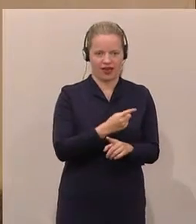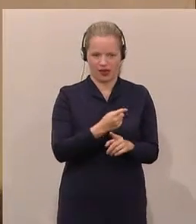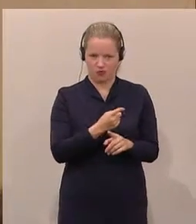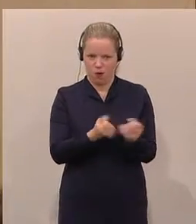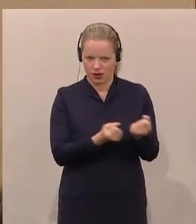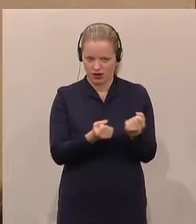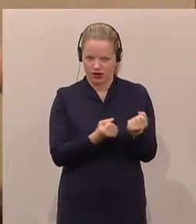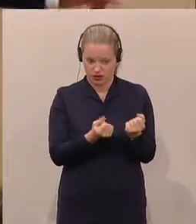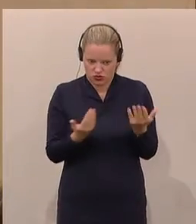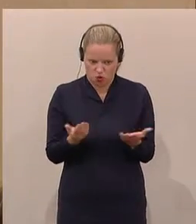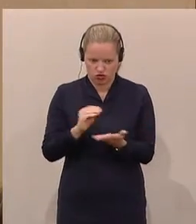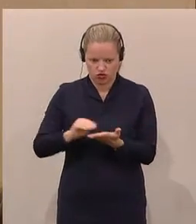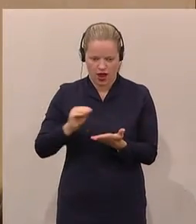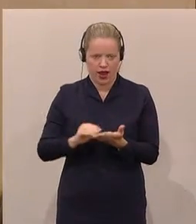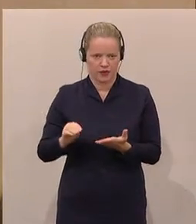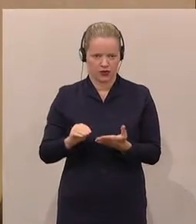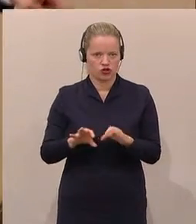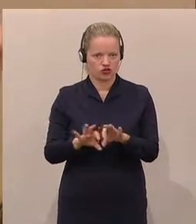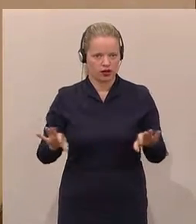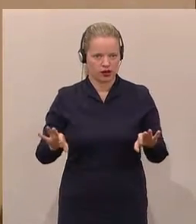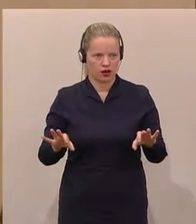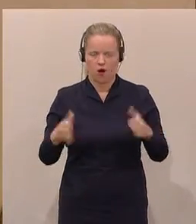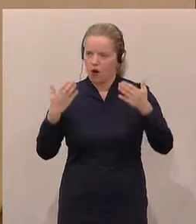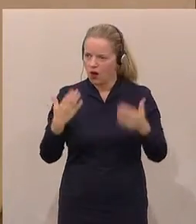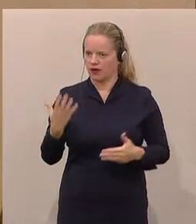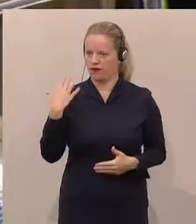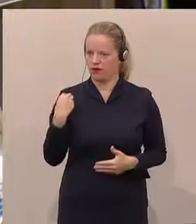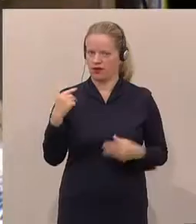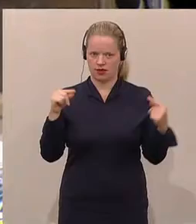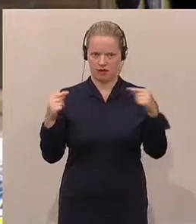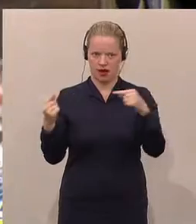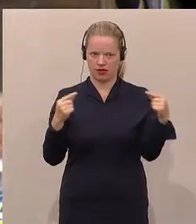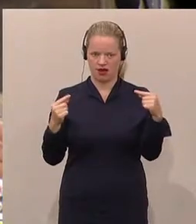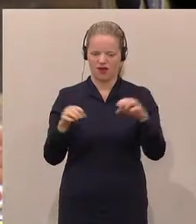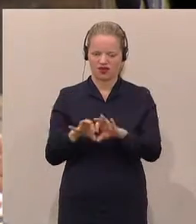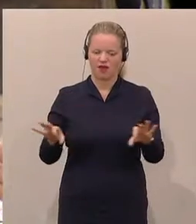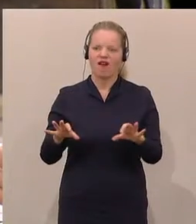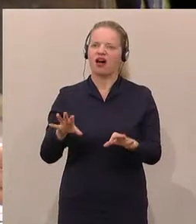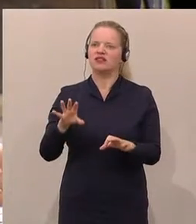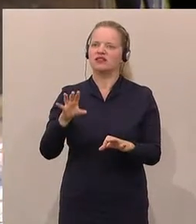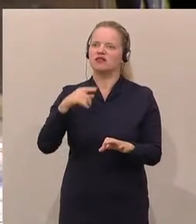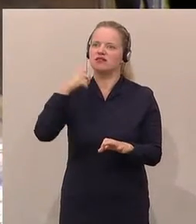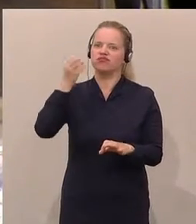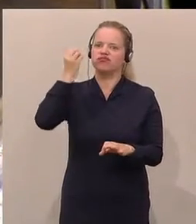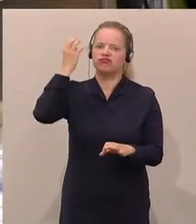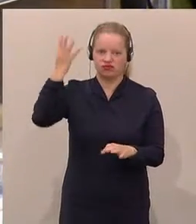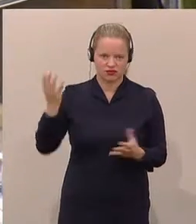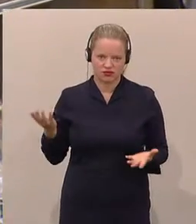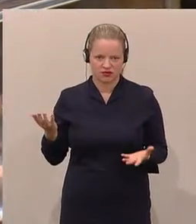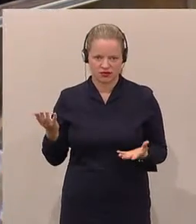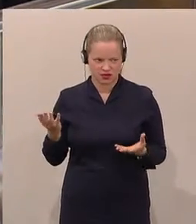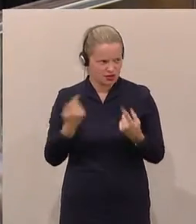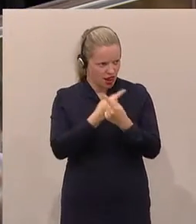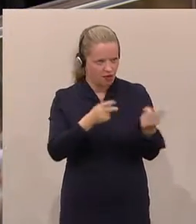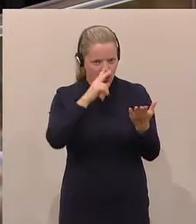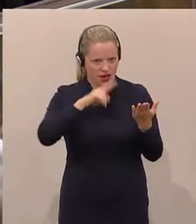wenn Sie heute nachlesen im Standard, was über diese Debatte heute hier verzapft wird. Lesen Sie mal nach, was da alles drinnen